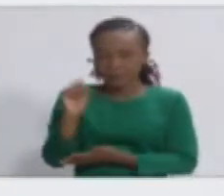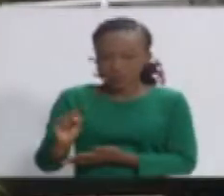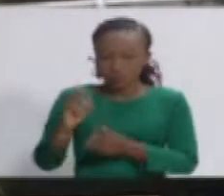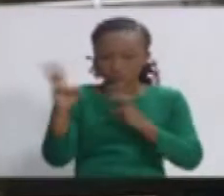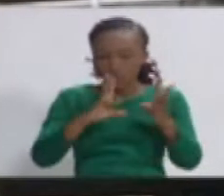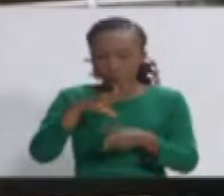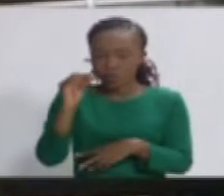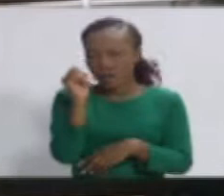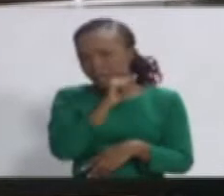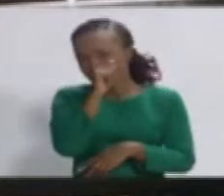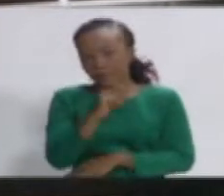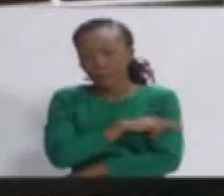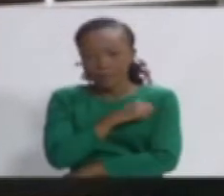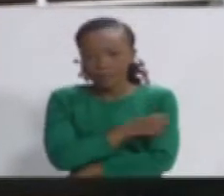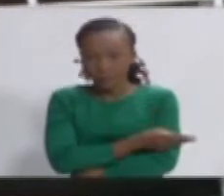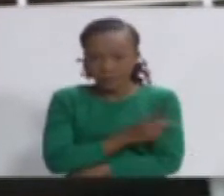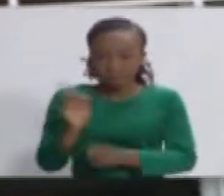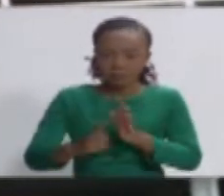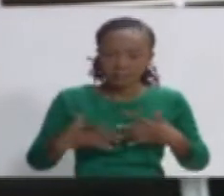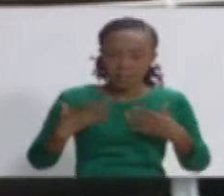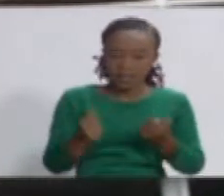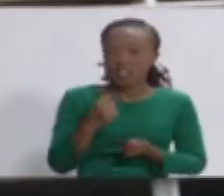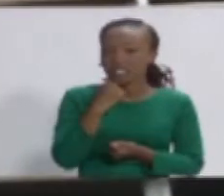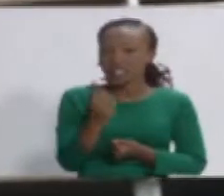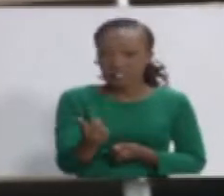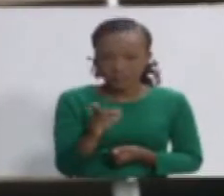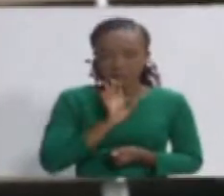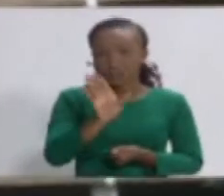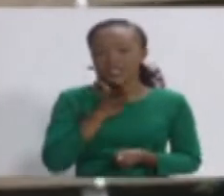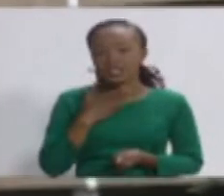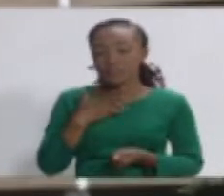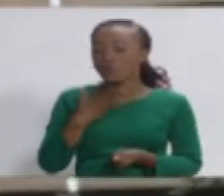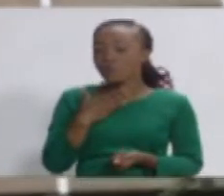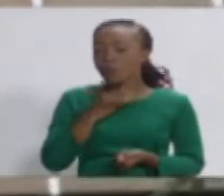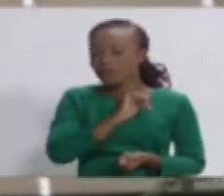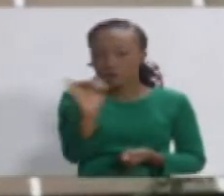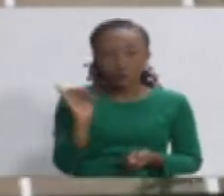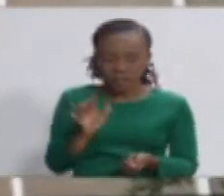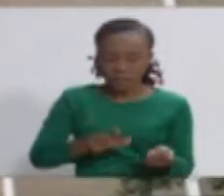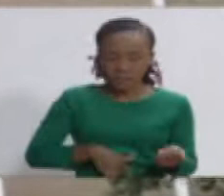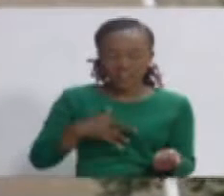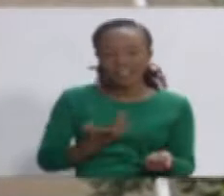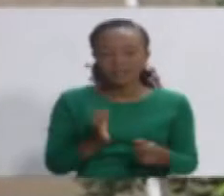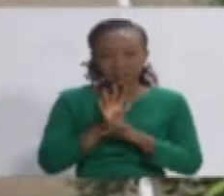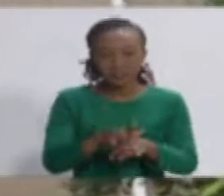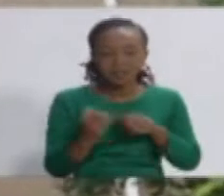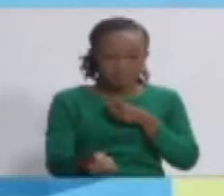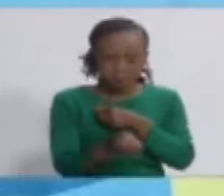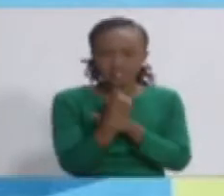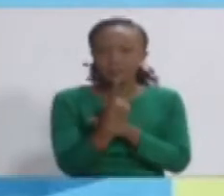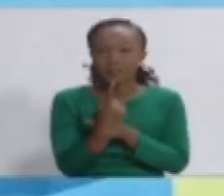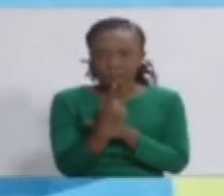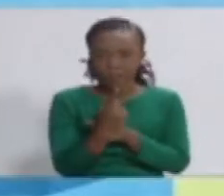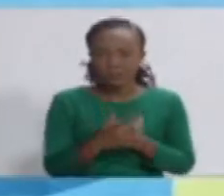facility. Wizara ya afya nayo inashikilia kuwa imetekeleza matakwa yao, ikiwataka wale wanaohisi kukwazwa kujitokeza.